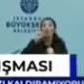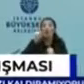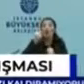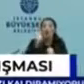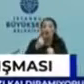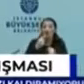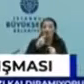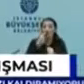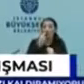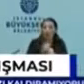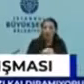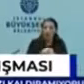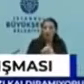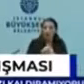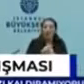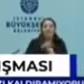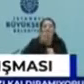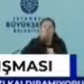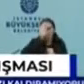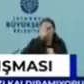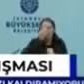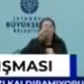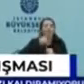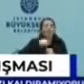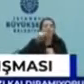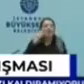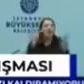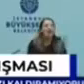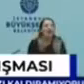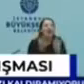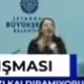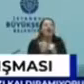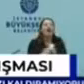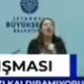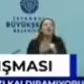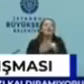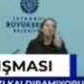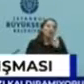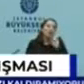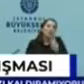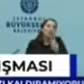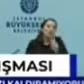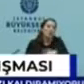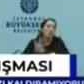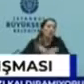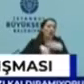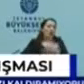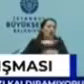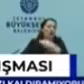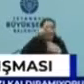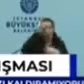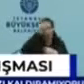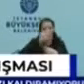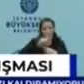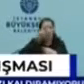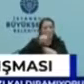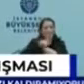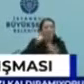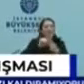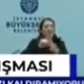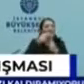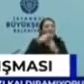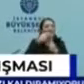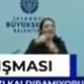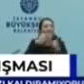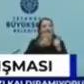yönettiğini söyleyenler İstanbul gündemine hala gelemediklerini görüyoruz. Eleştirilerini kağıttan okuyan